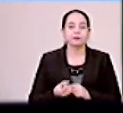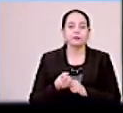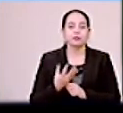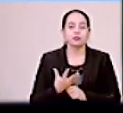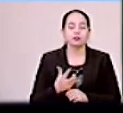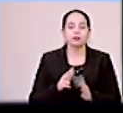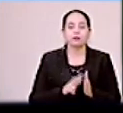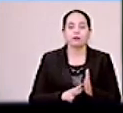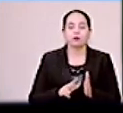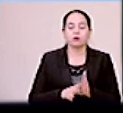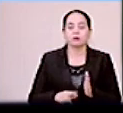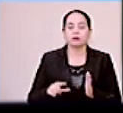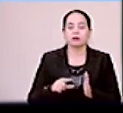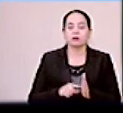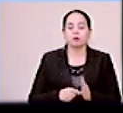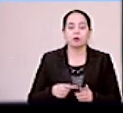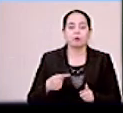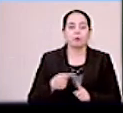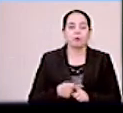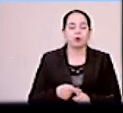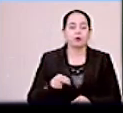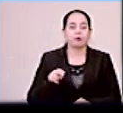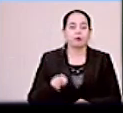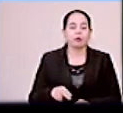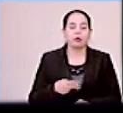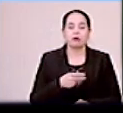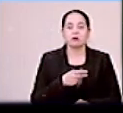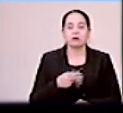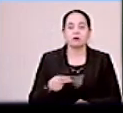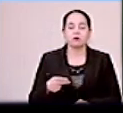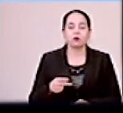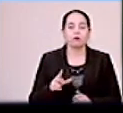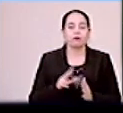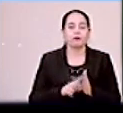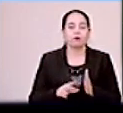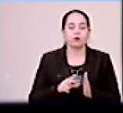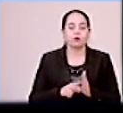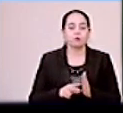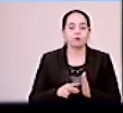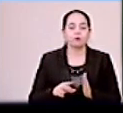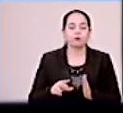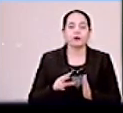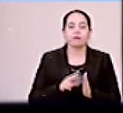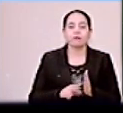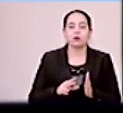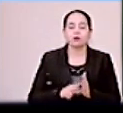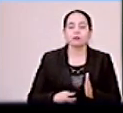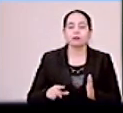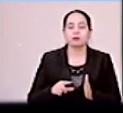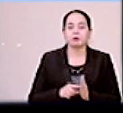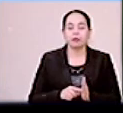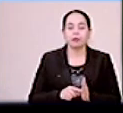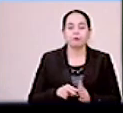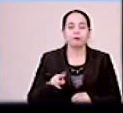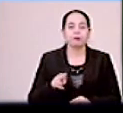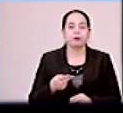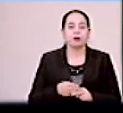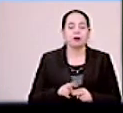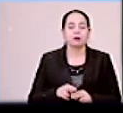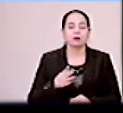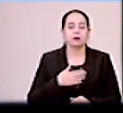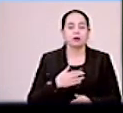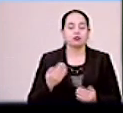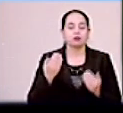14 87 плюс p равно 80 87. p – это